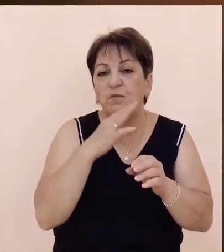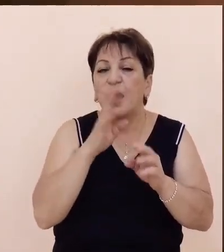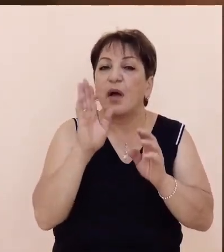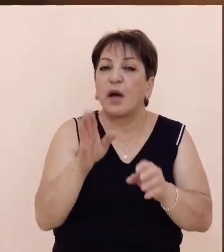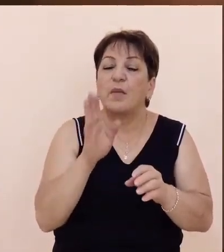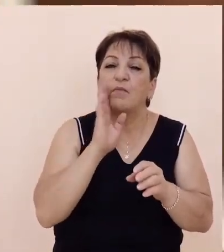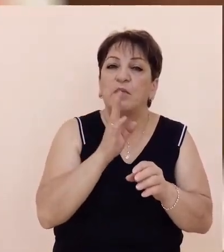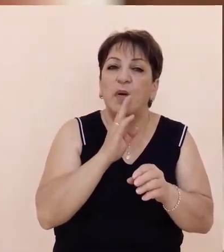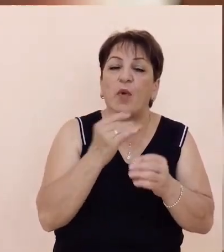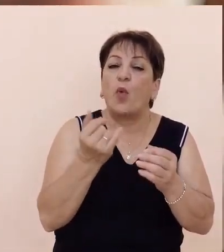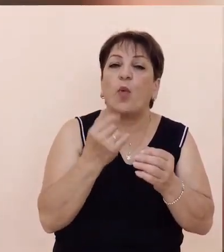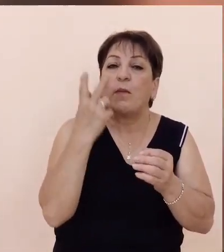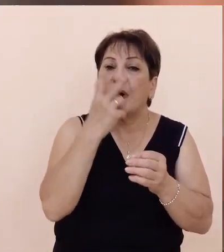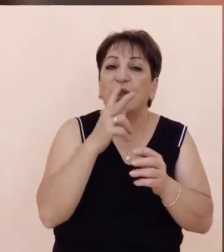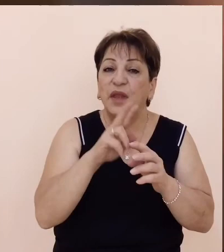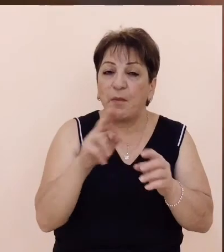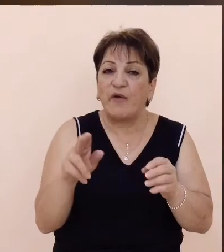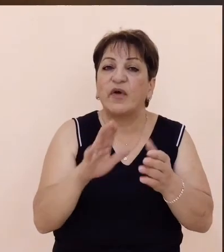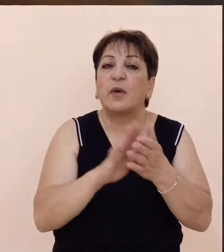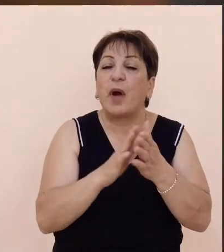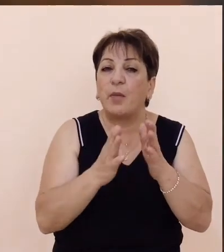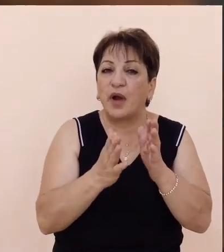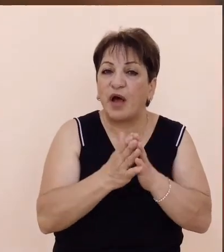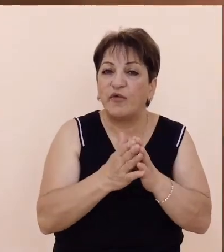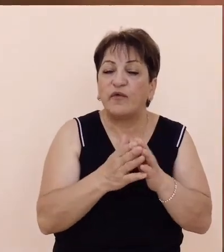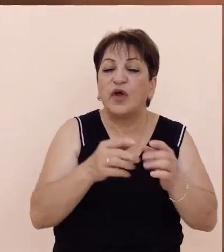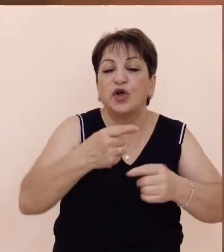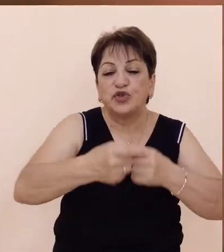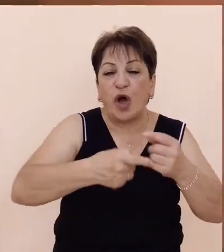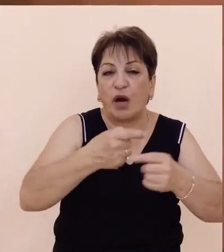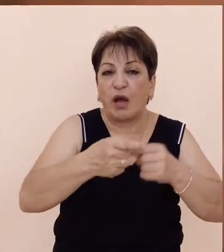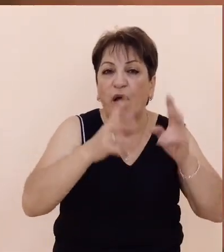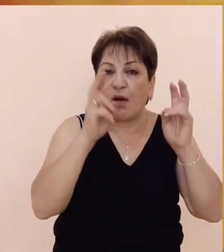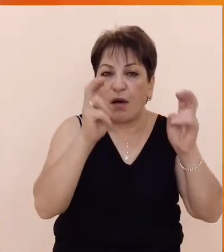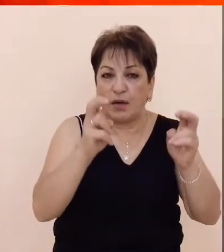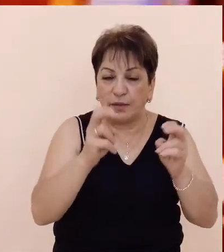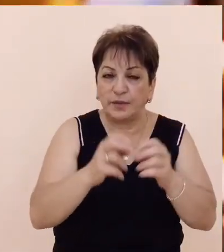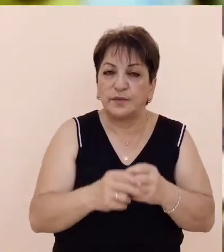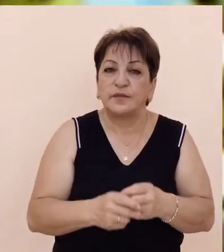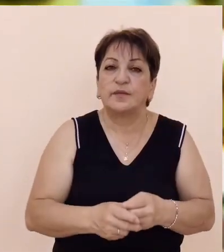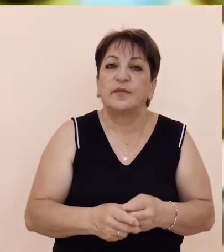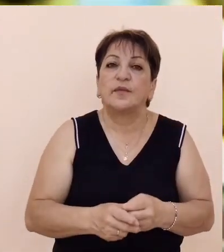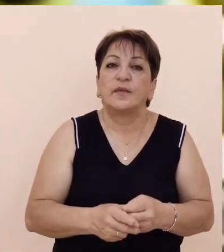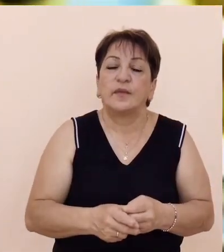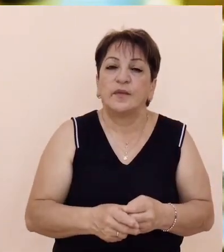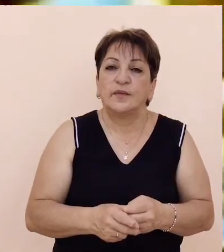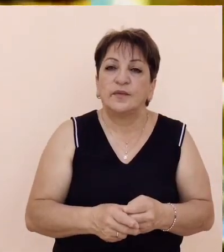հատկապես ում կնմանվի նա, կպայմանավորի ժառանգական գործոնը։